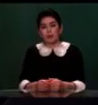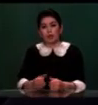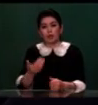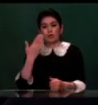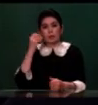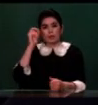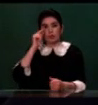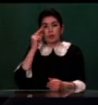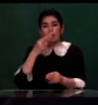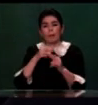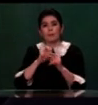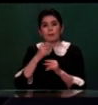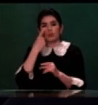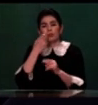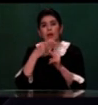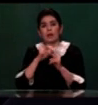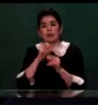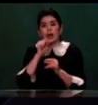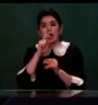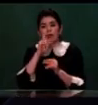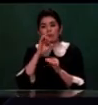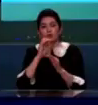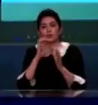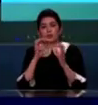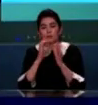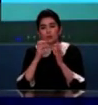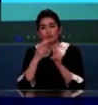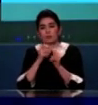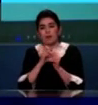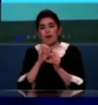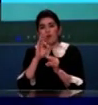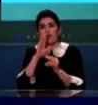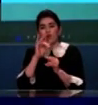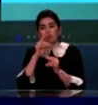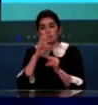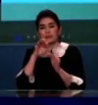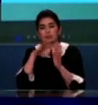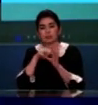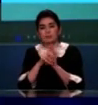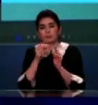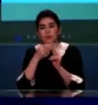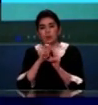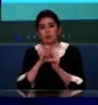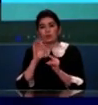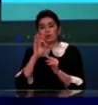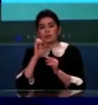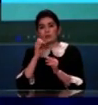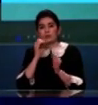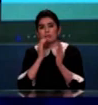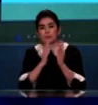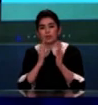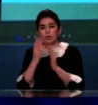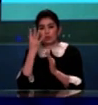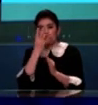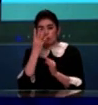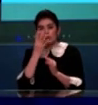Oldingi darslarimizdan ma'lumki, demak, axborotni himoyalovchi dasturiy vositalarning tarkibi, demak, quyidagi 4 qismga bo'lgan